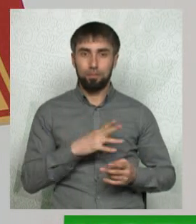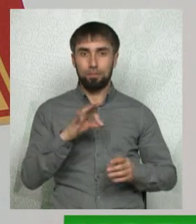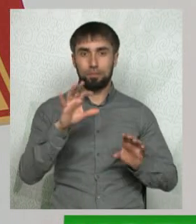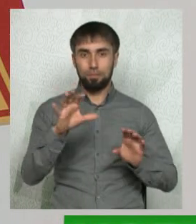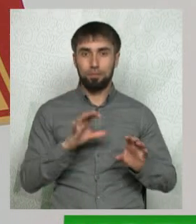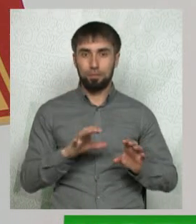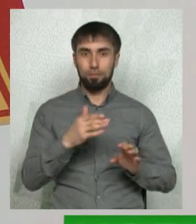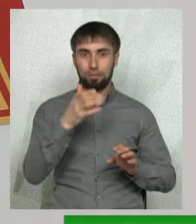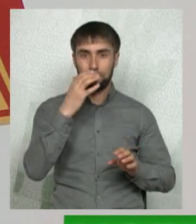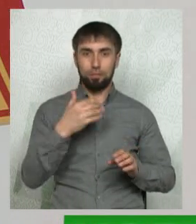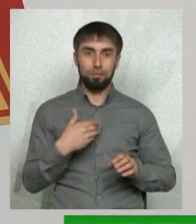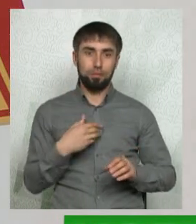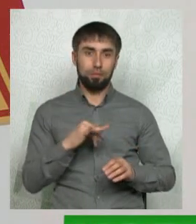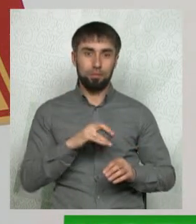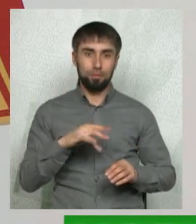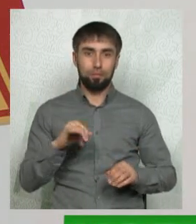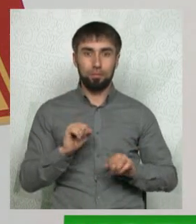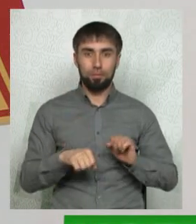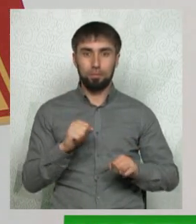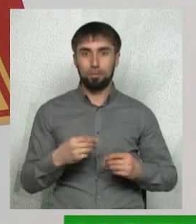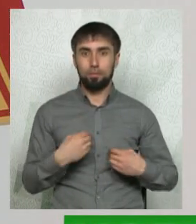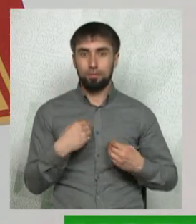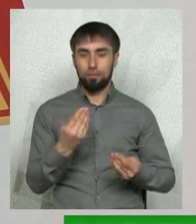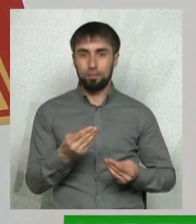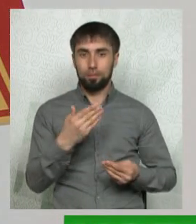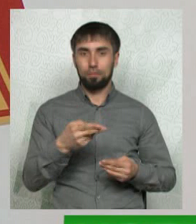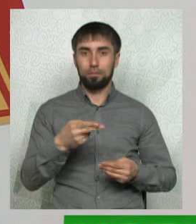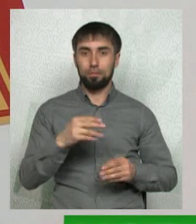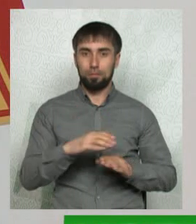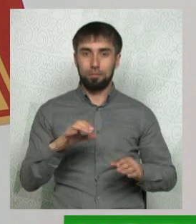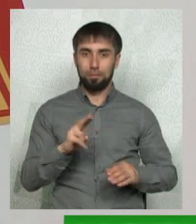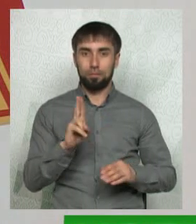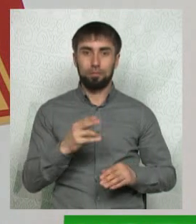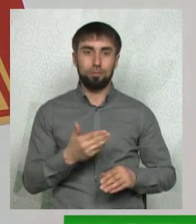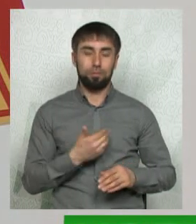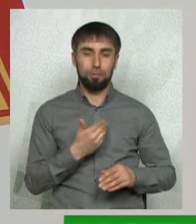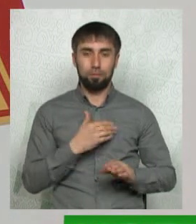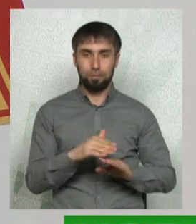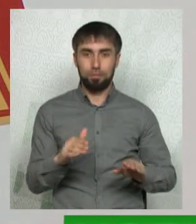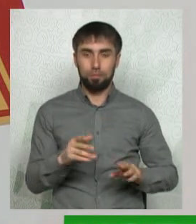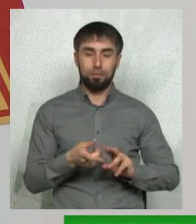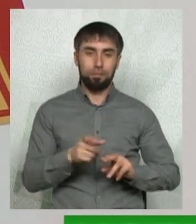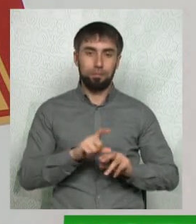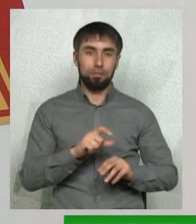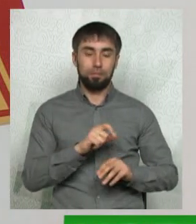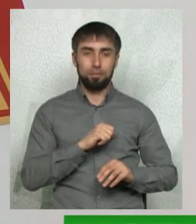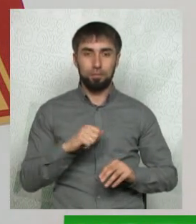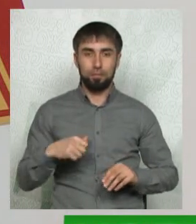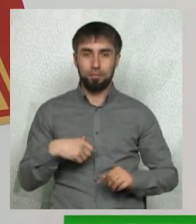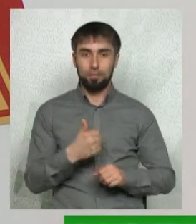об образовании мы имели возможность предоставить дошкольное образование всем желающим детям. Это самое главное. Это